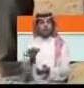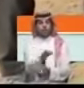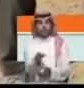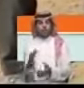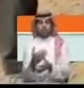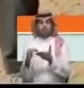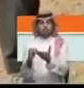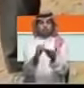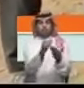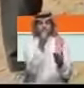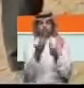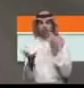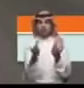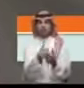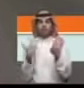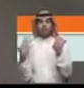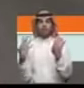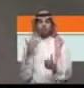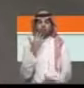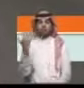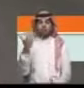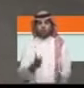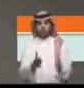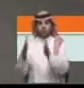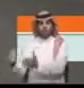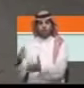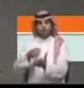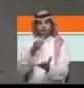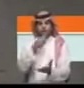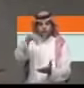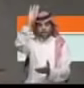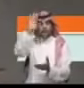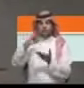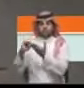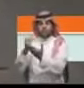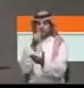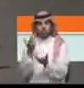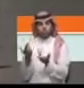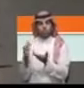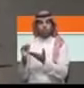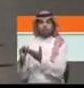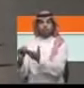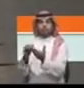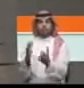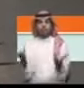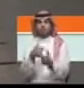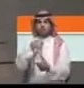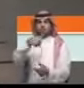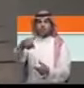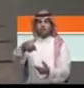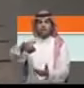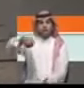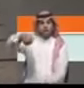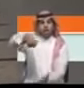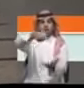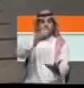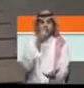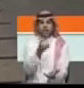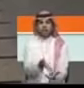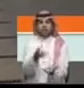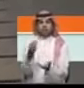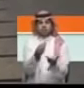منها 7500 فرد. كما وزع المركز 600 سلة غذائية بمديرية خب والشعب في